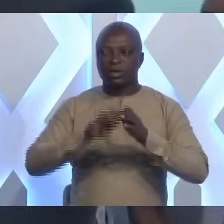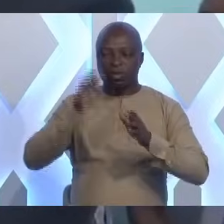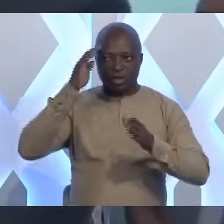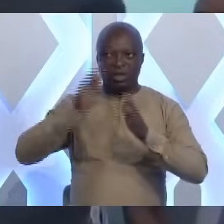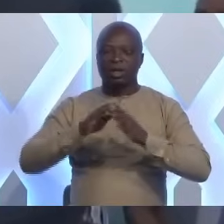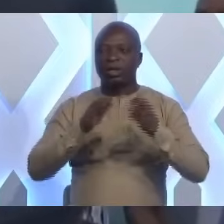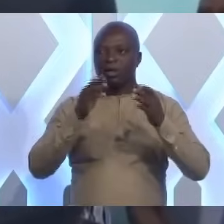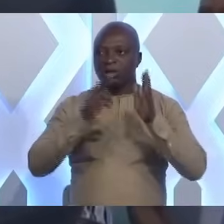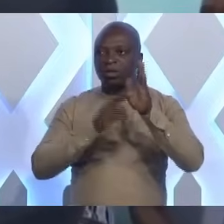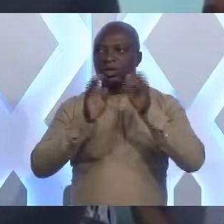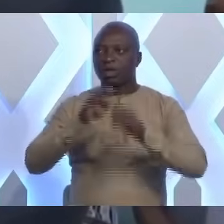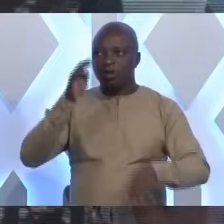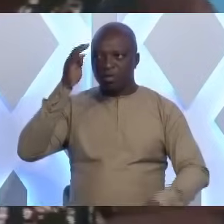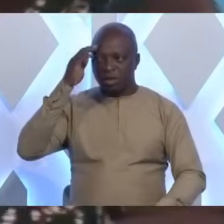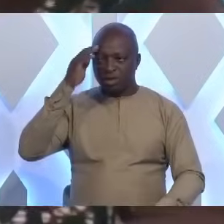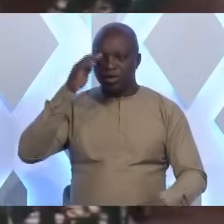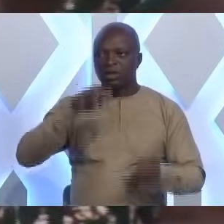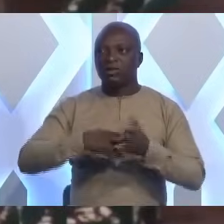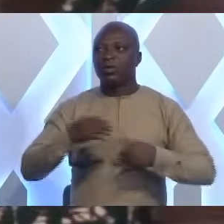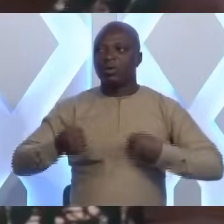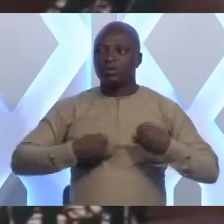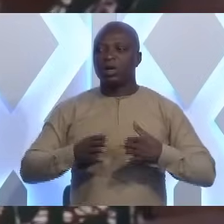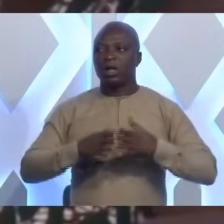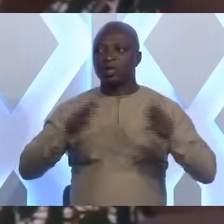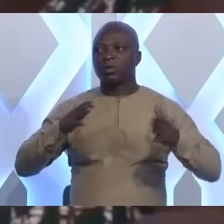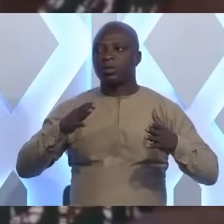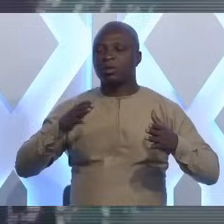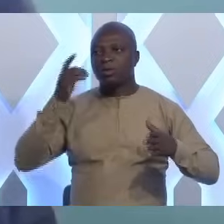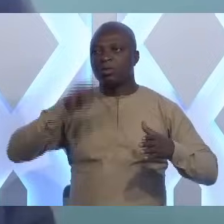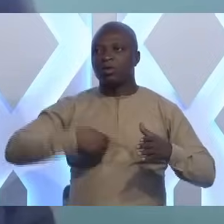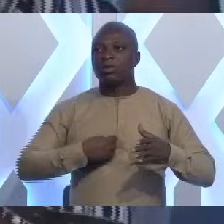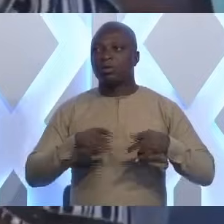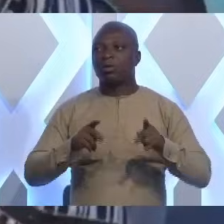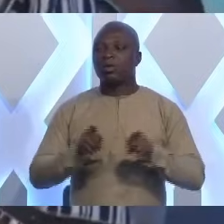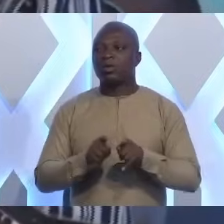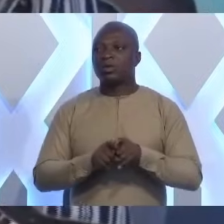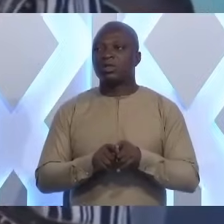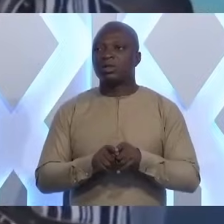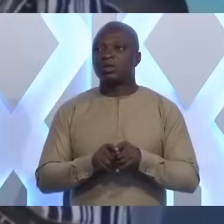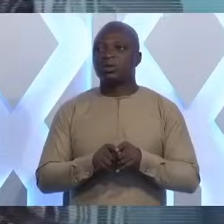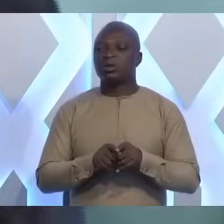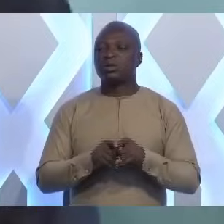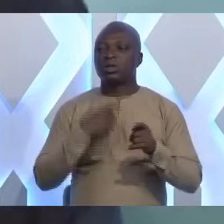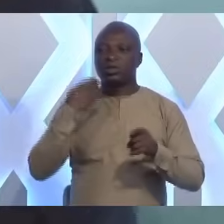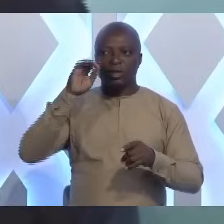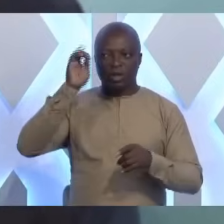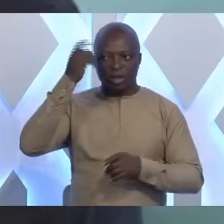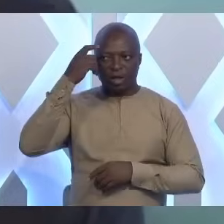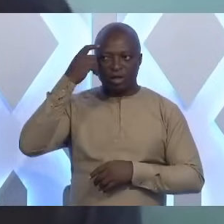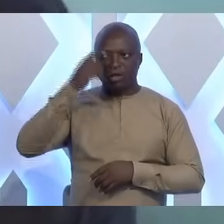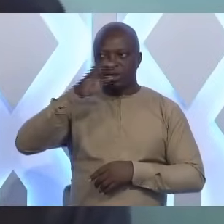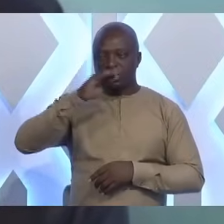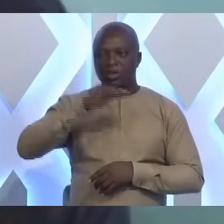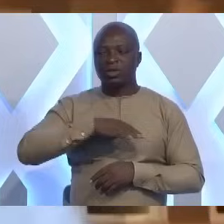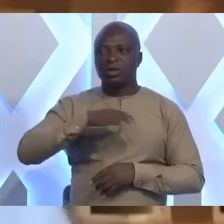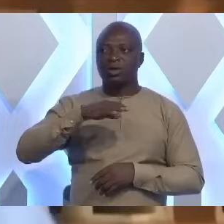représentant le ministre. C'est une joie extrême qui m'anime. Permettez-moi de remercier le chef de l'État, son